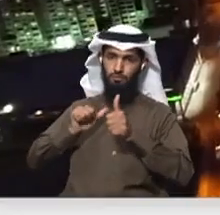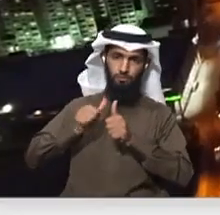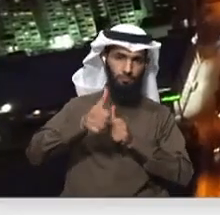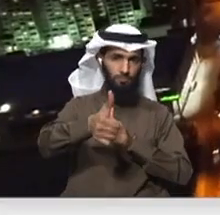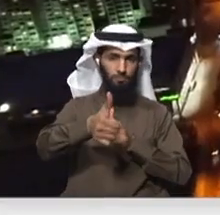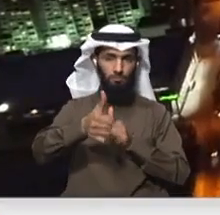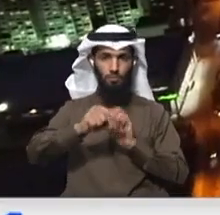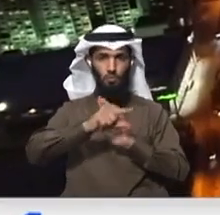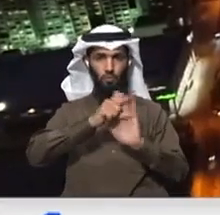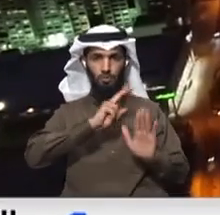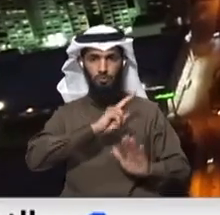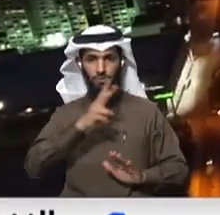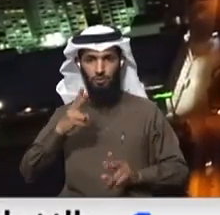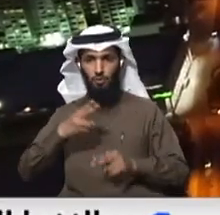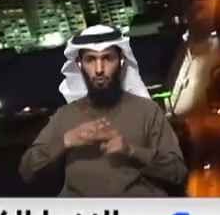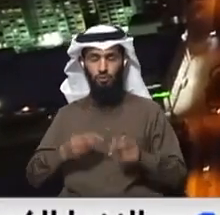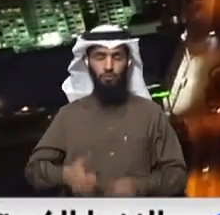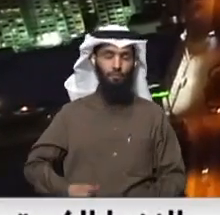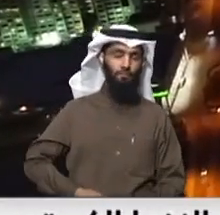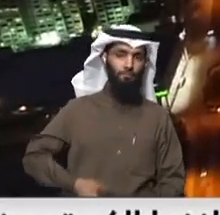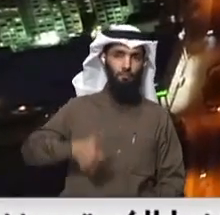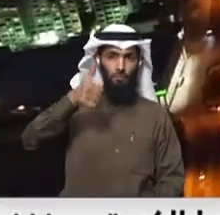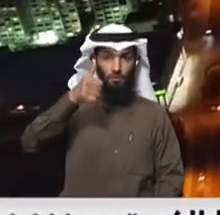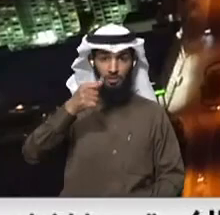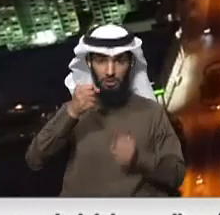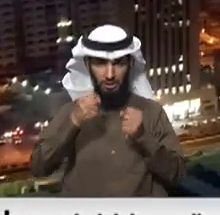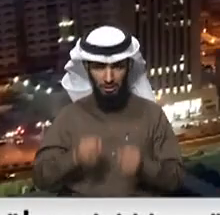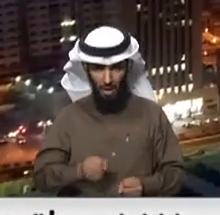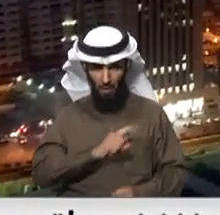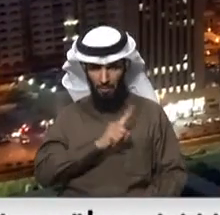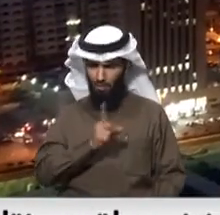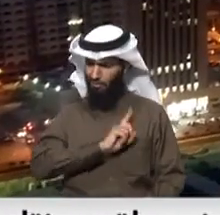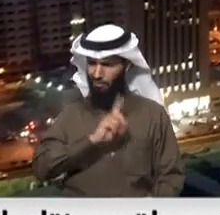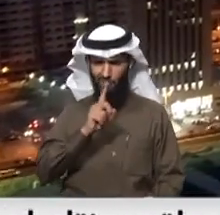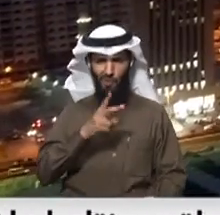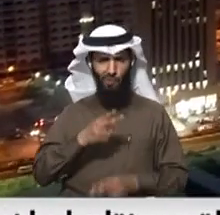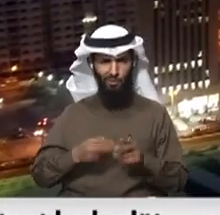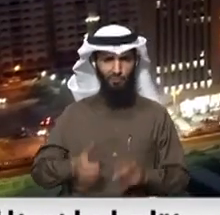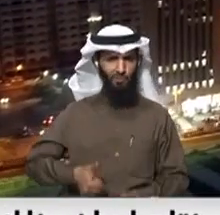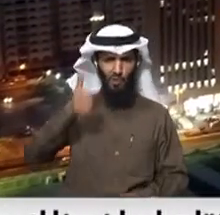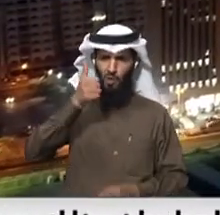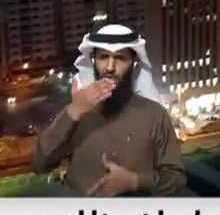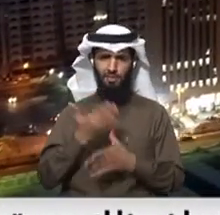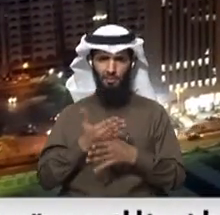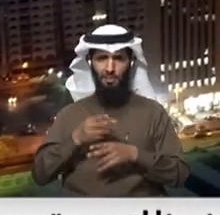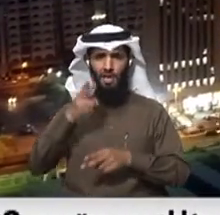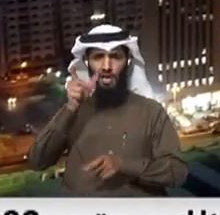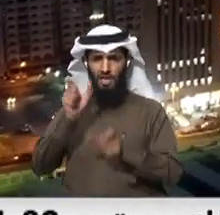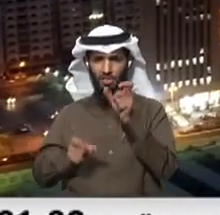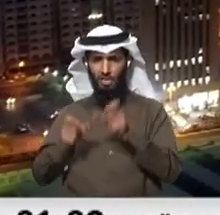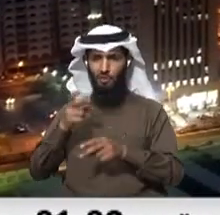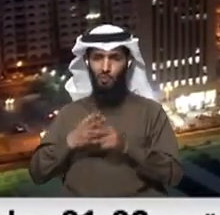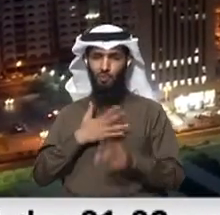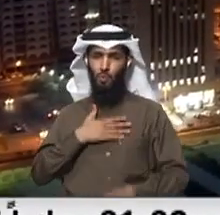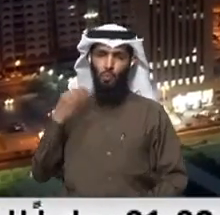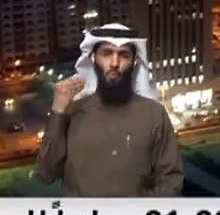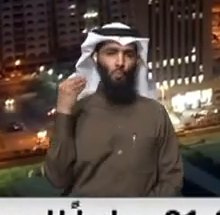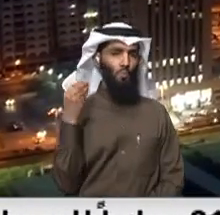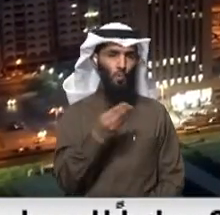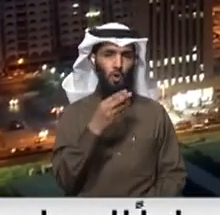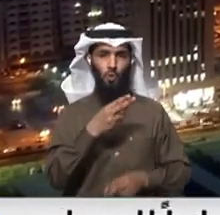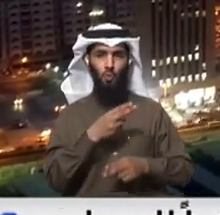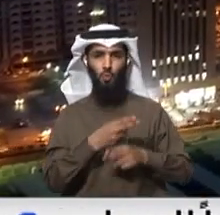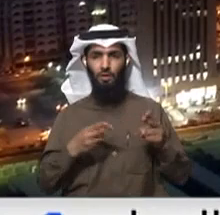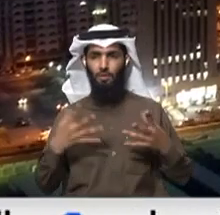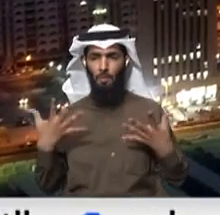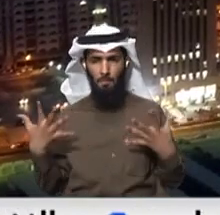شتى الميادين وهذا ليس بمستحيل على شعب يحب وطنه ويقف صفا واحدا لتذليل